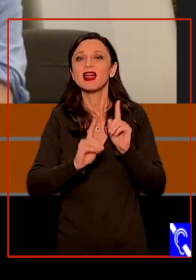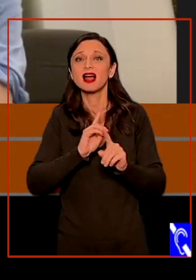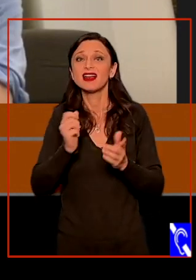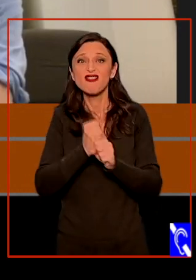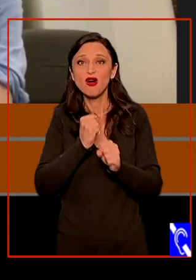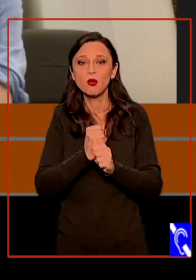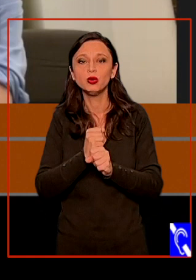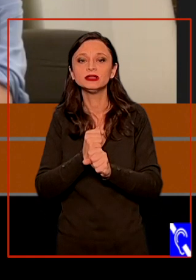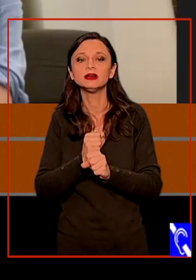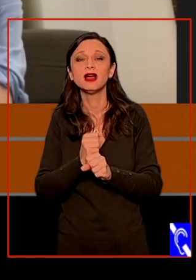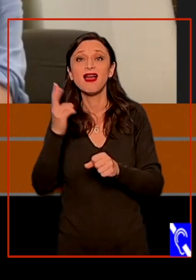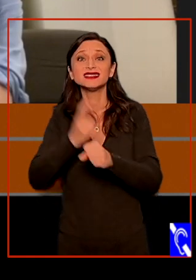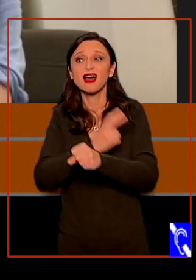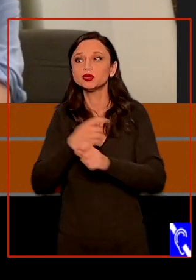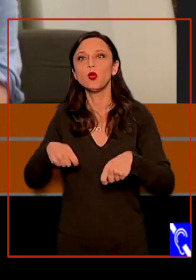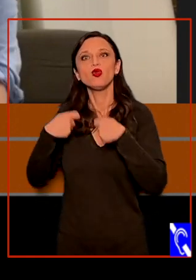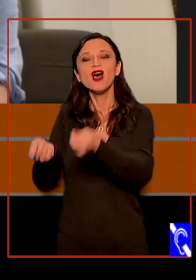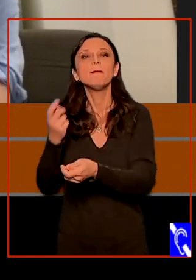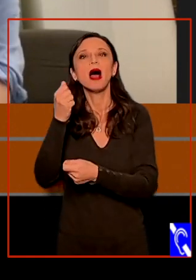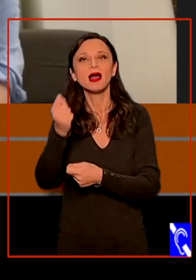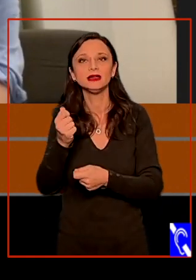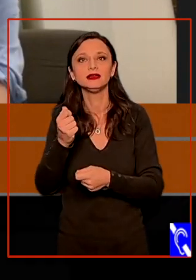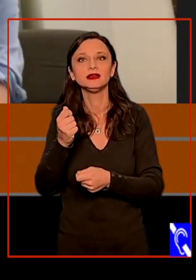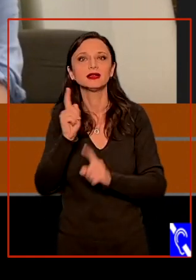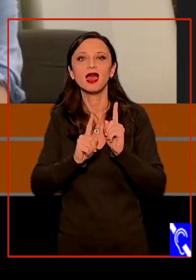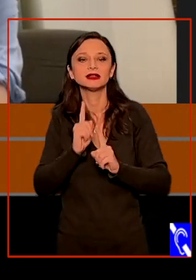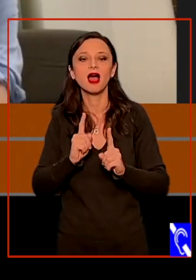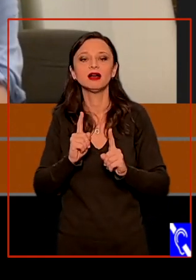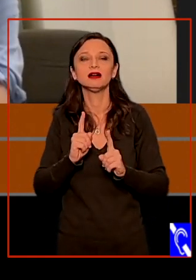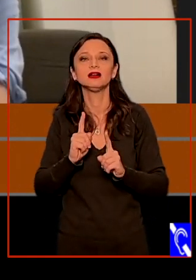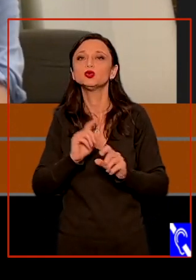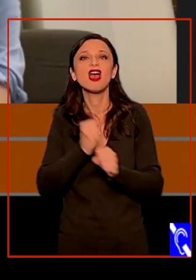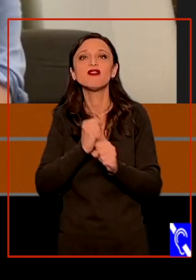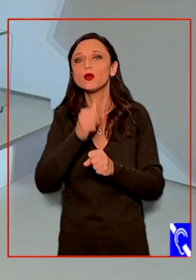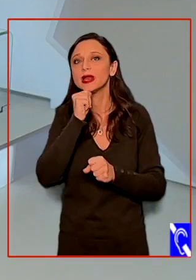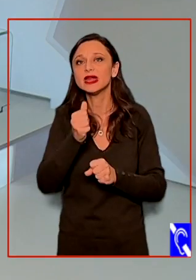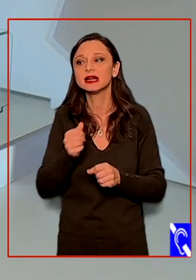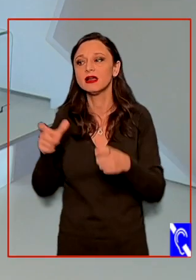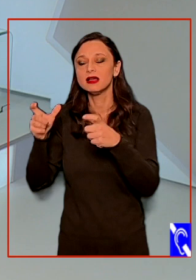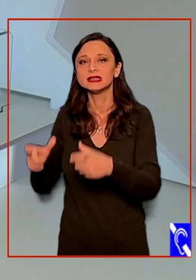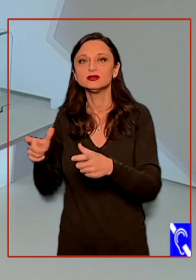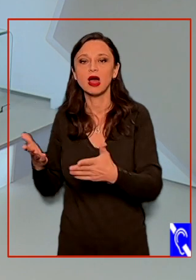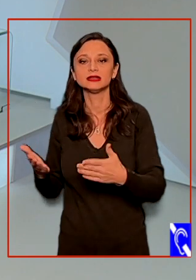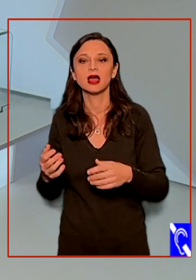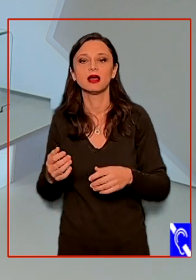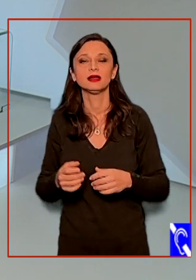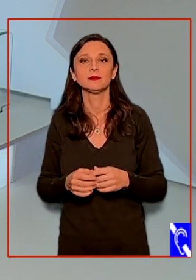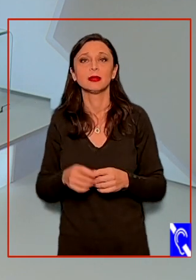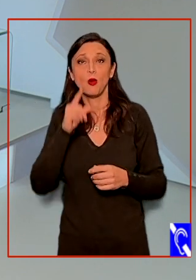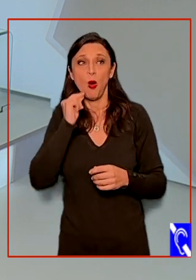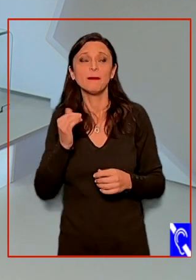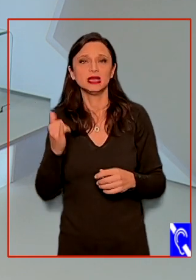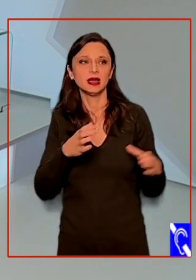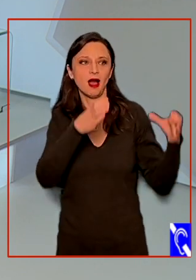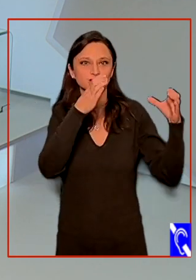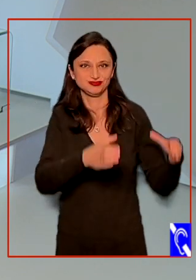să primim oamenii de la stat, cu tot cu banii care vin odată cu ei. Oamenii vin în casa noastră unde noi nu